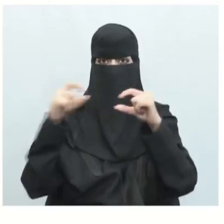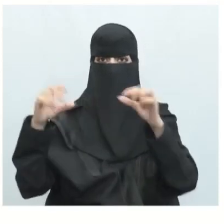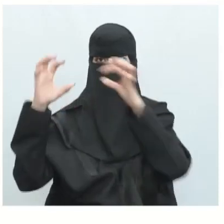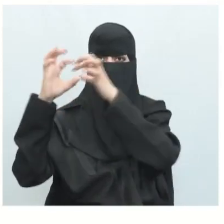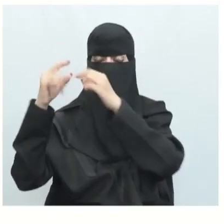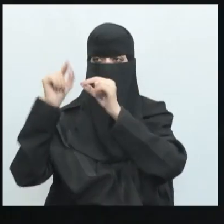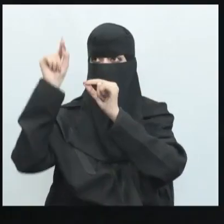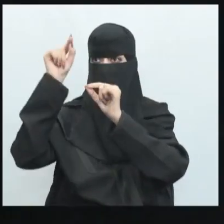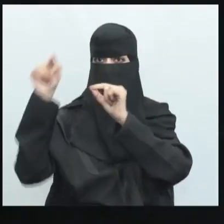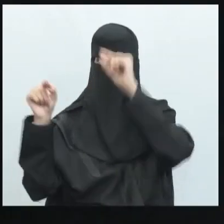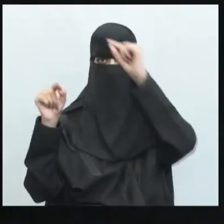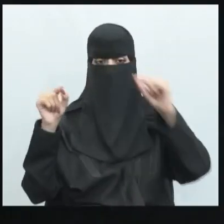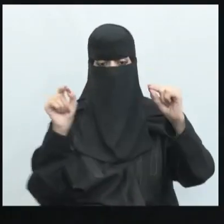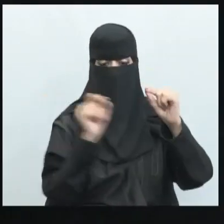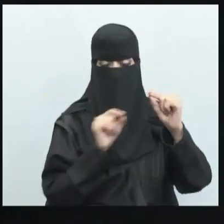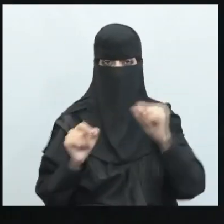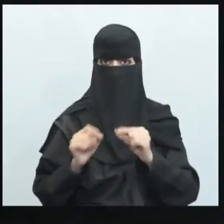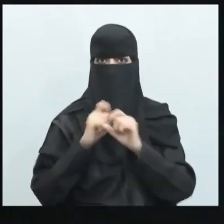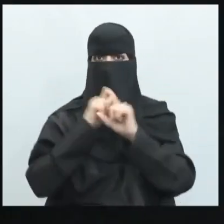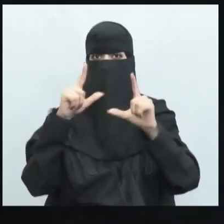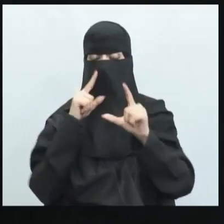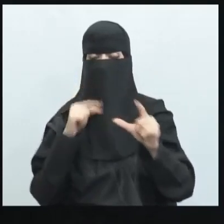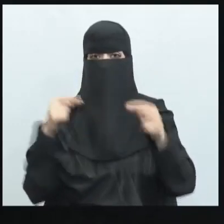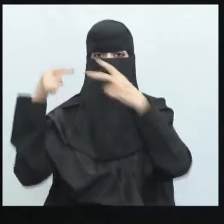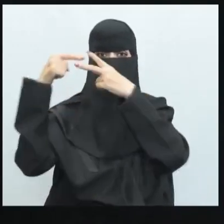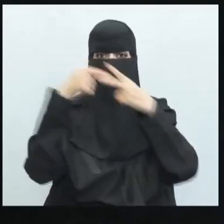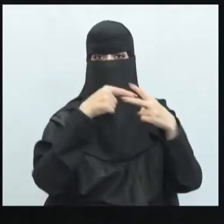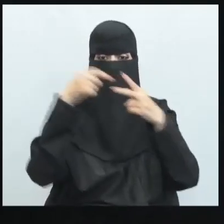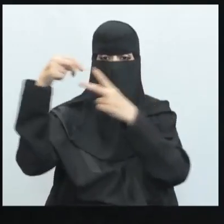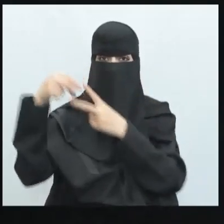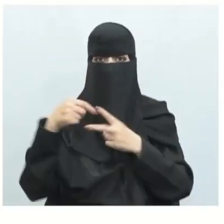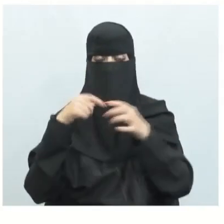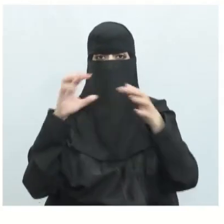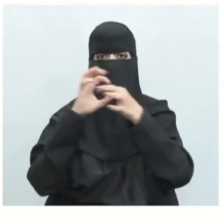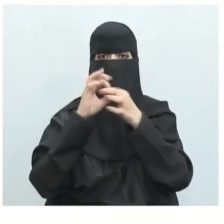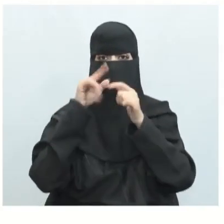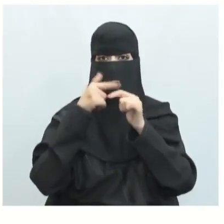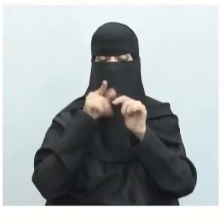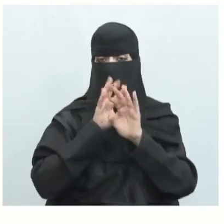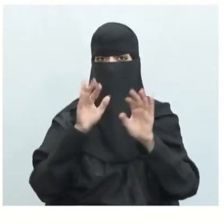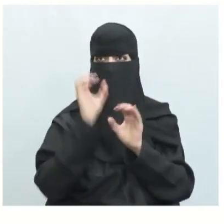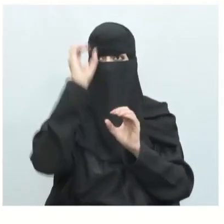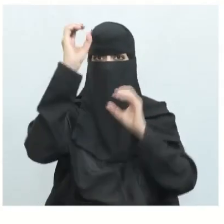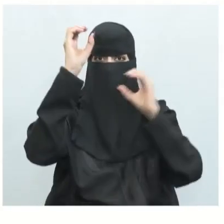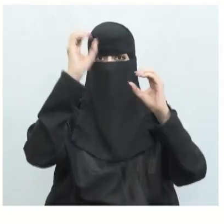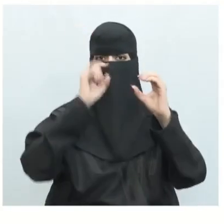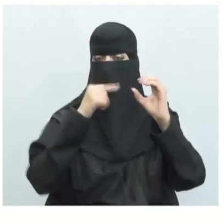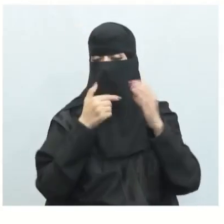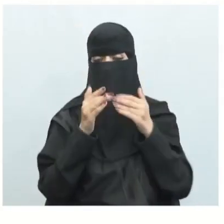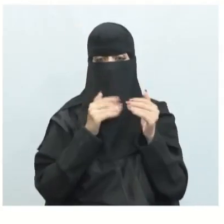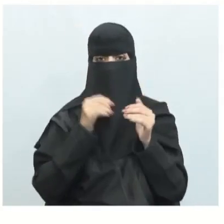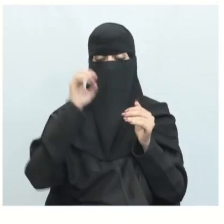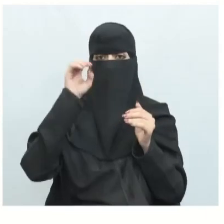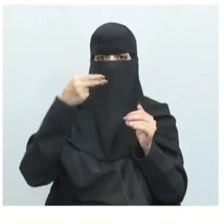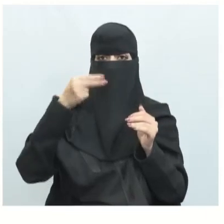قام بايضاح ما هي الروابط الموجوده بين جميع هذه العقد لم يتحدث عن عقد في الطباعه